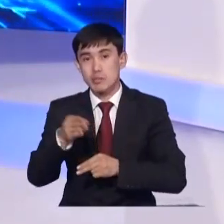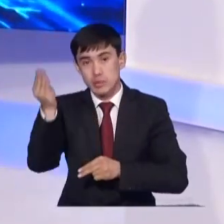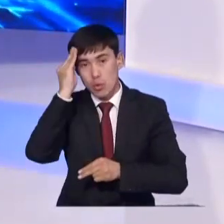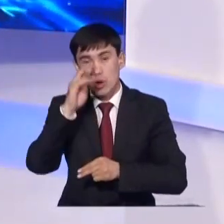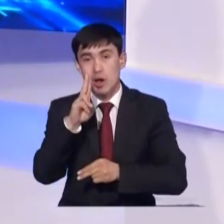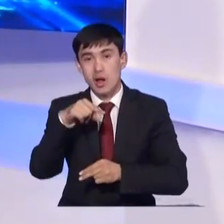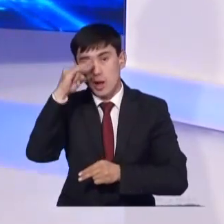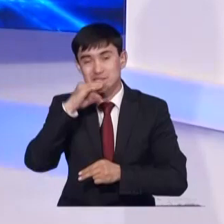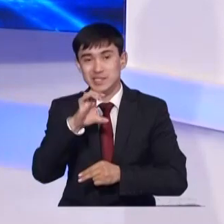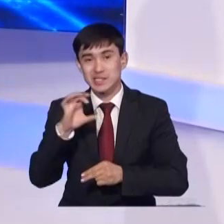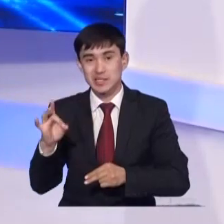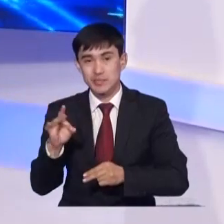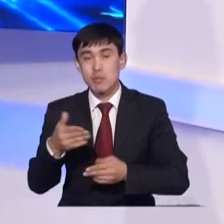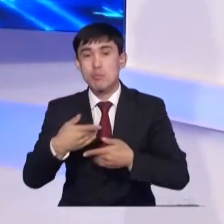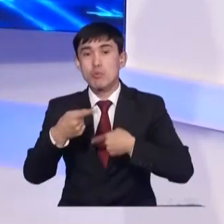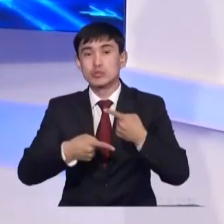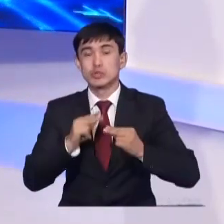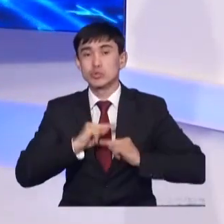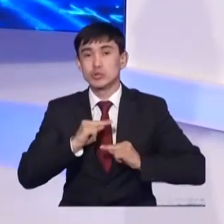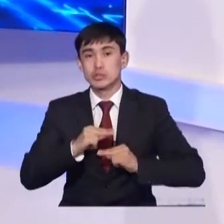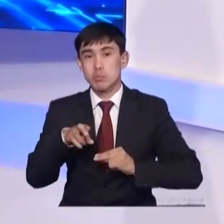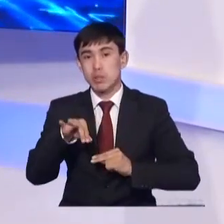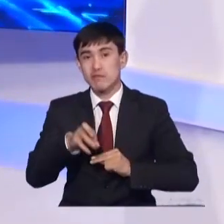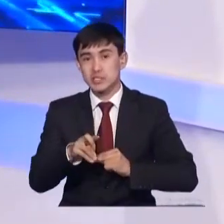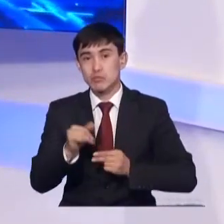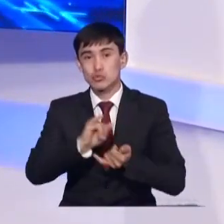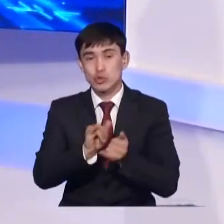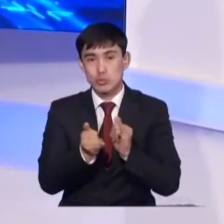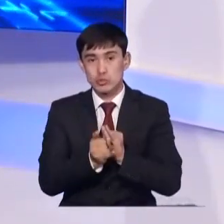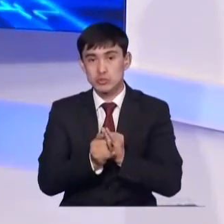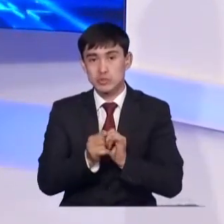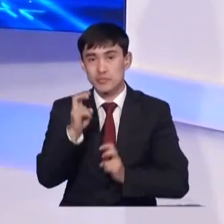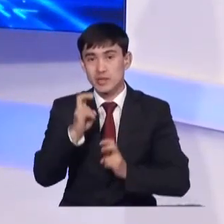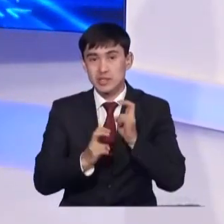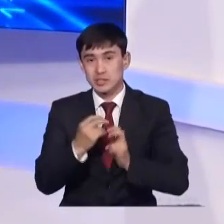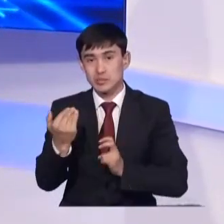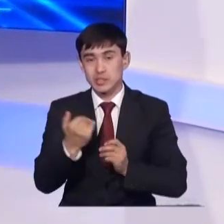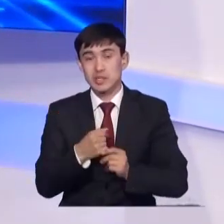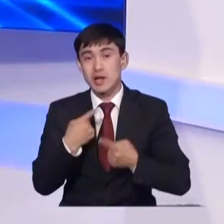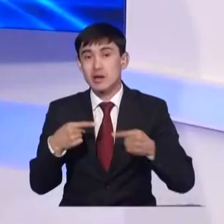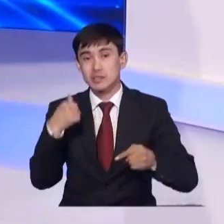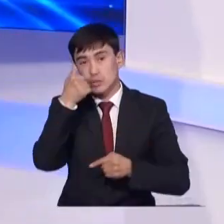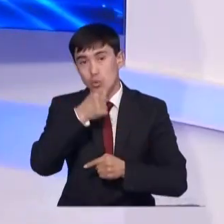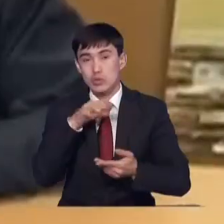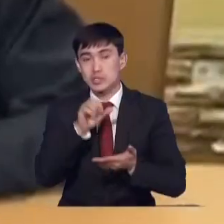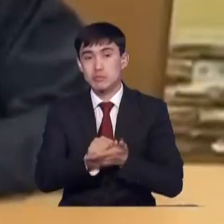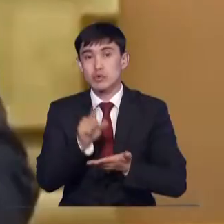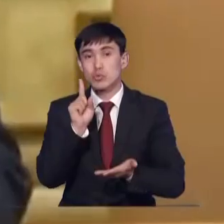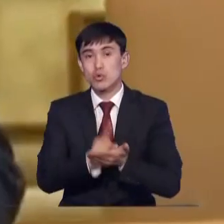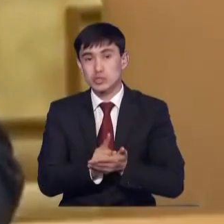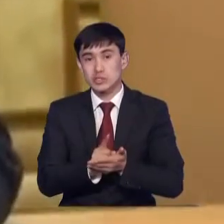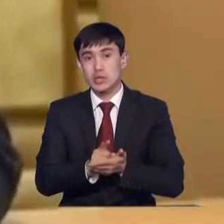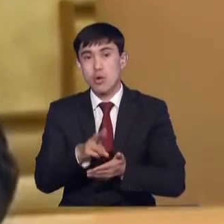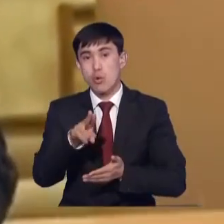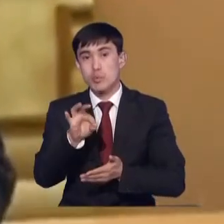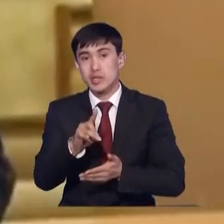Каз ССР позднее трудился плавещина узко Мино горском свинцовом цинковом комбинате в разные годы занимал до должности